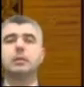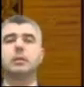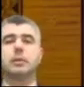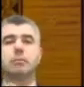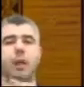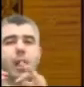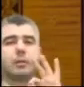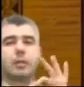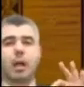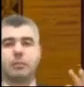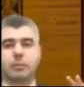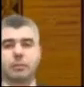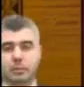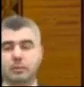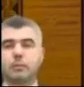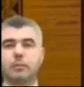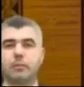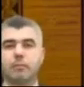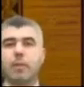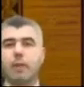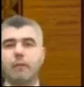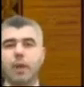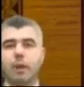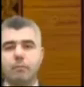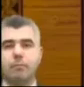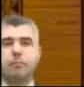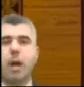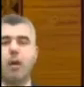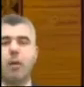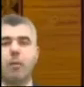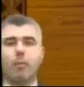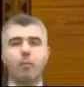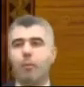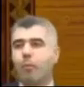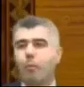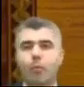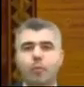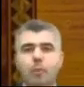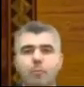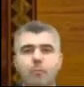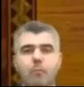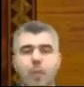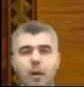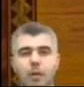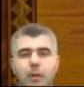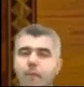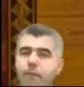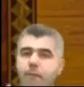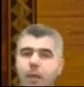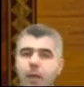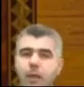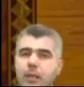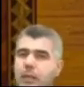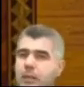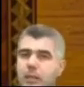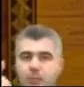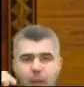مدى هذا التاريخ الذي تم النسج فيه